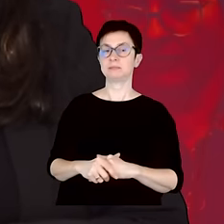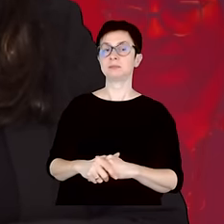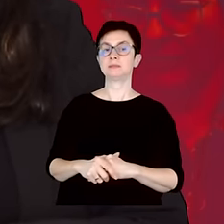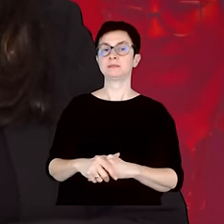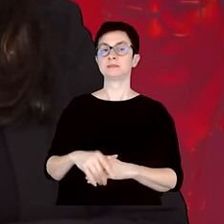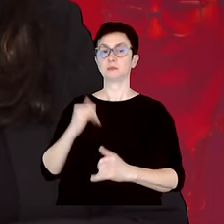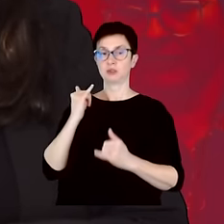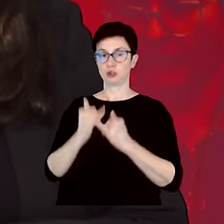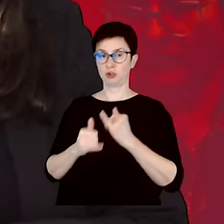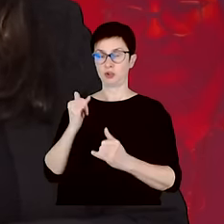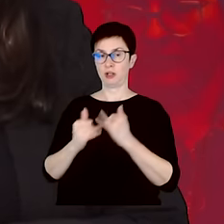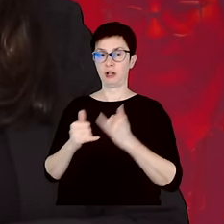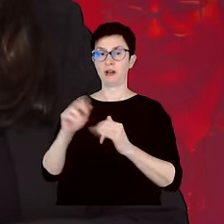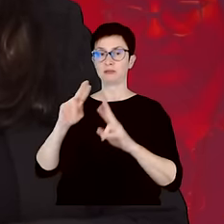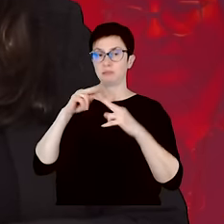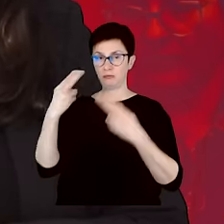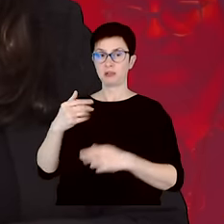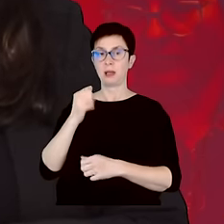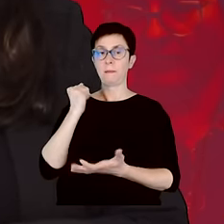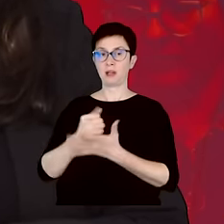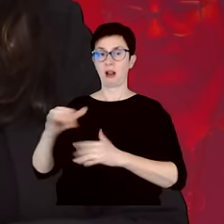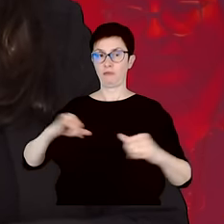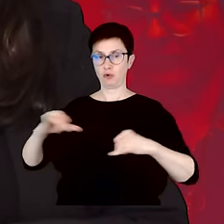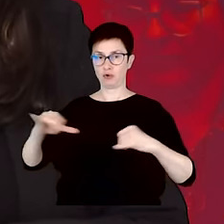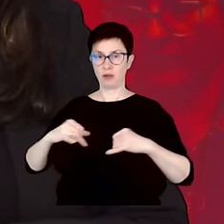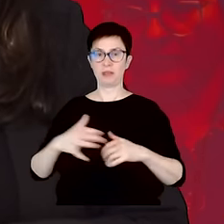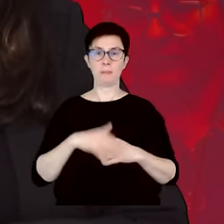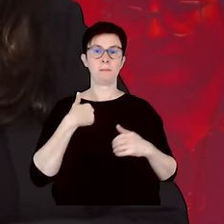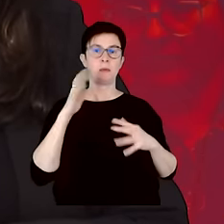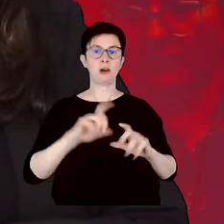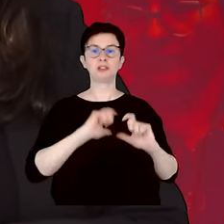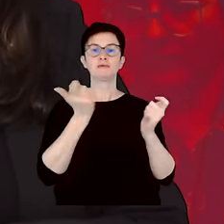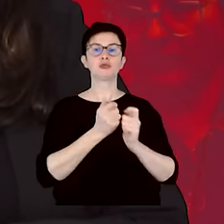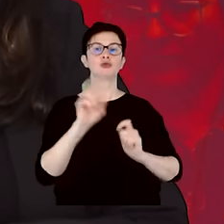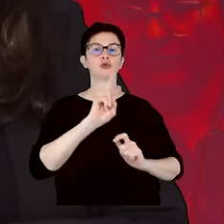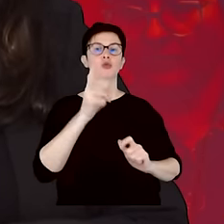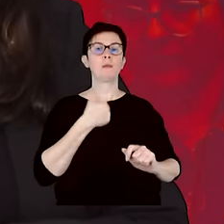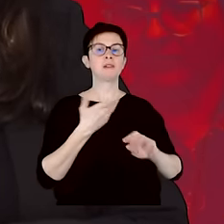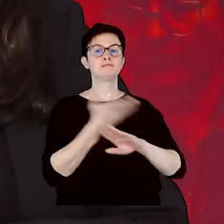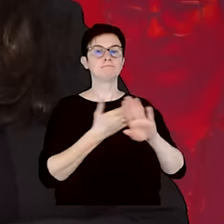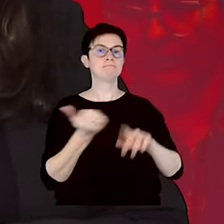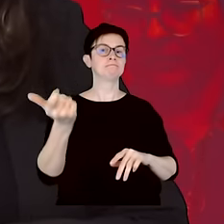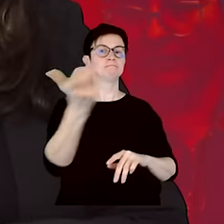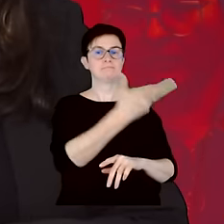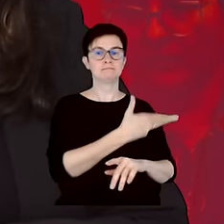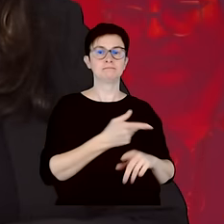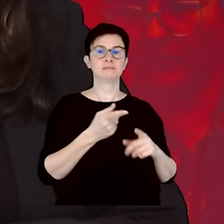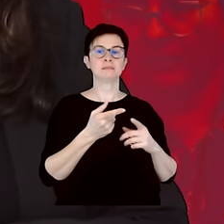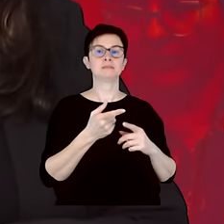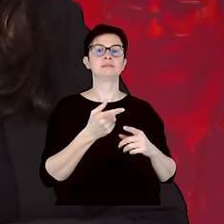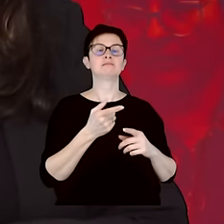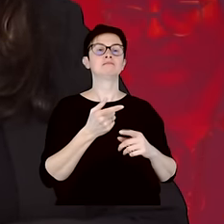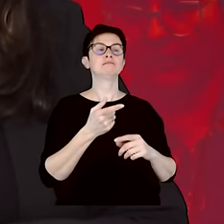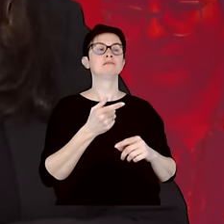jeżeli przywracacie praworządność... I będziemy ścigać wszystkich cwaniaków i łajdaków, którzy się nielegalnie dorobili. Jeżeli pana